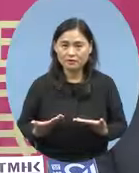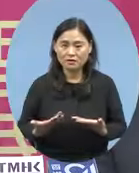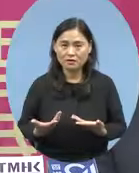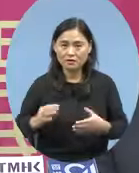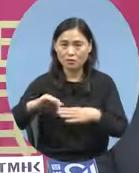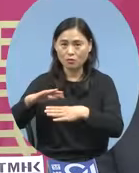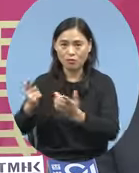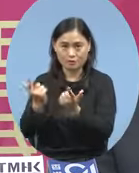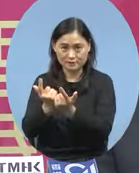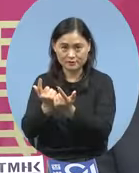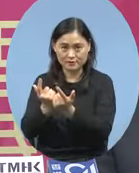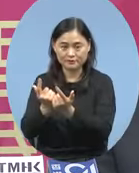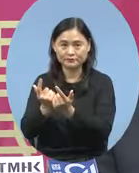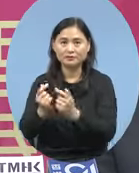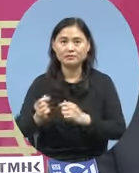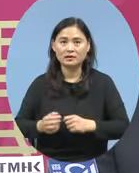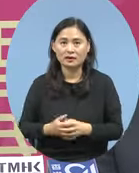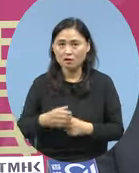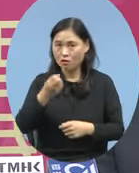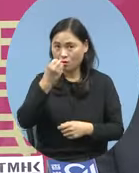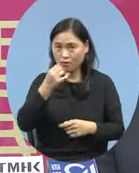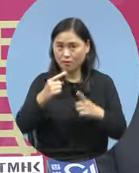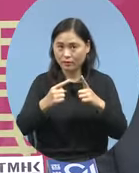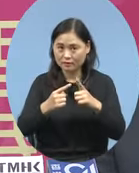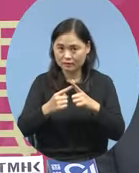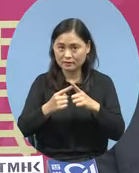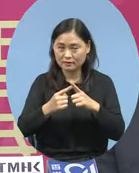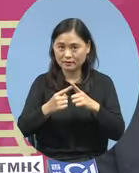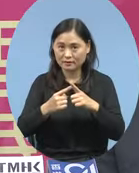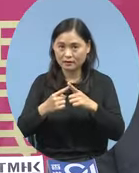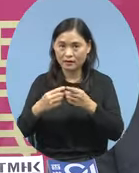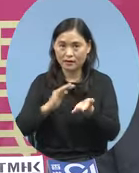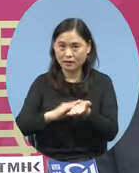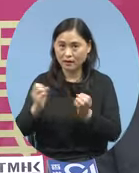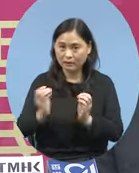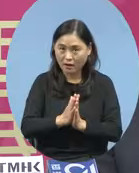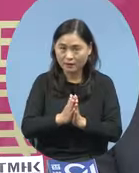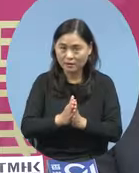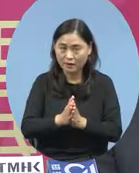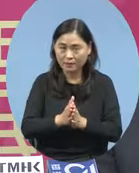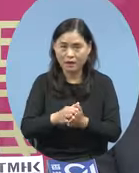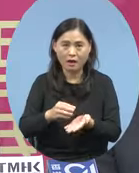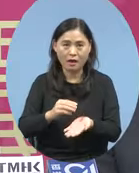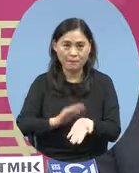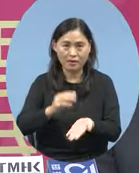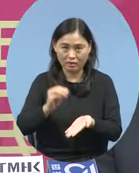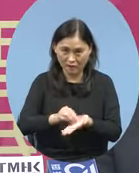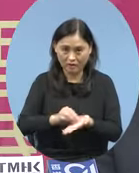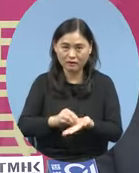前咧喺湖北省內牽涉到香港人嘅感染嗰個確診嘅個